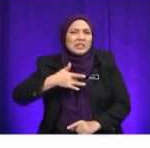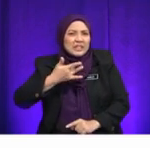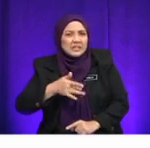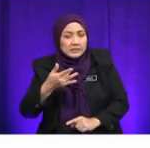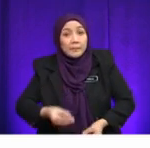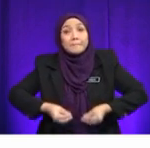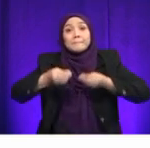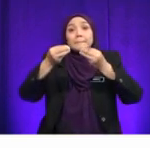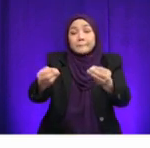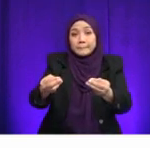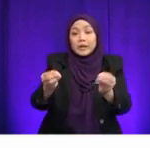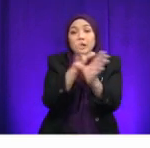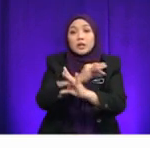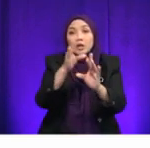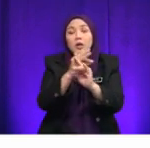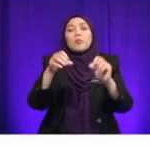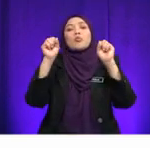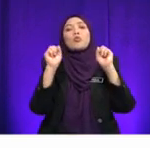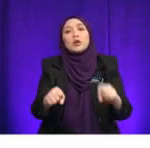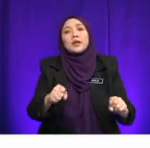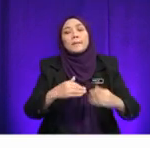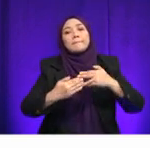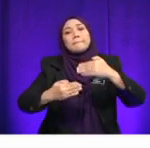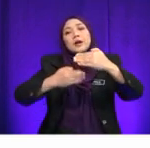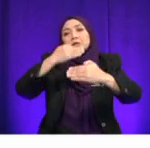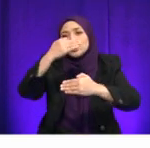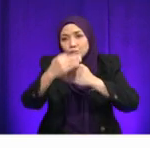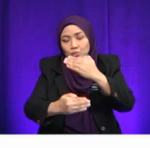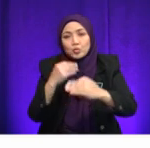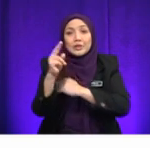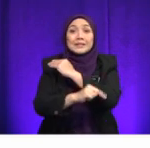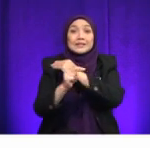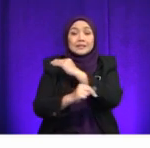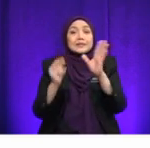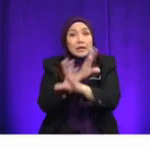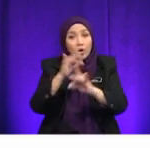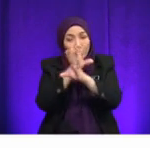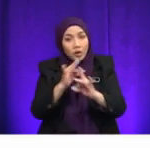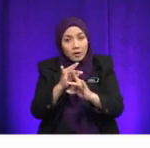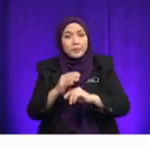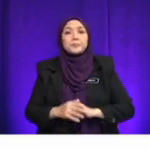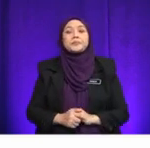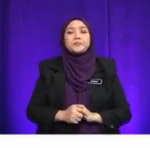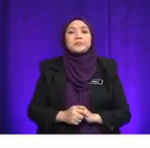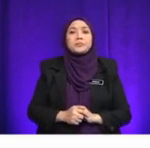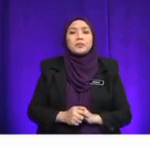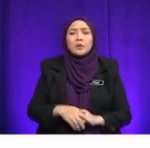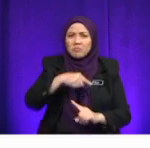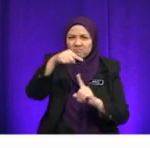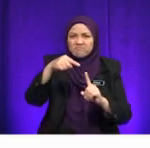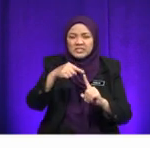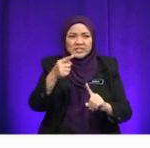ibritis ini dapat memajukan Negeri sarawa apah lagi keadaan Serawak yang telah pun berlaku banyak